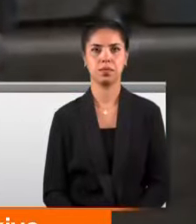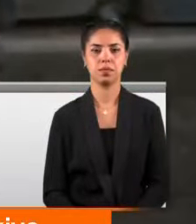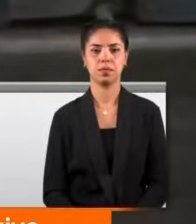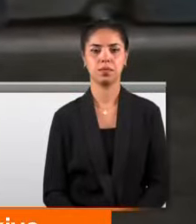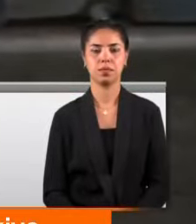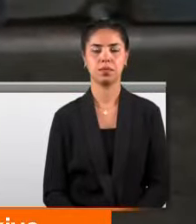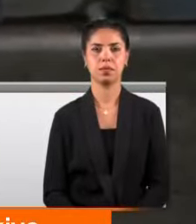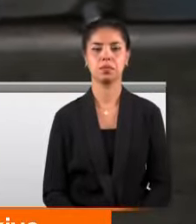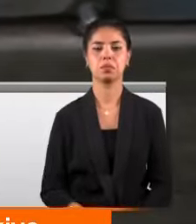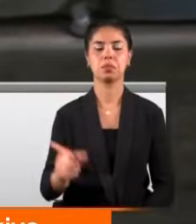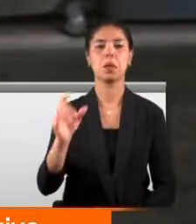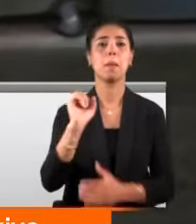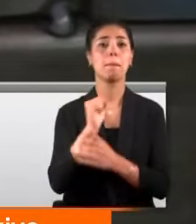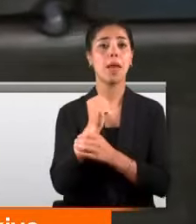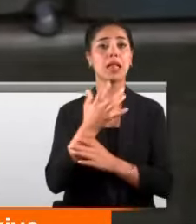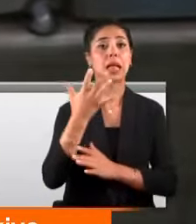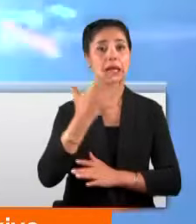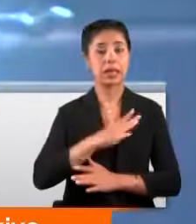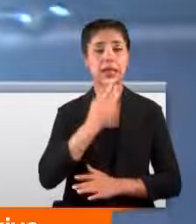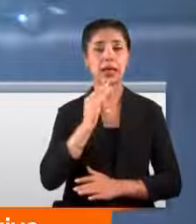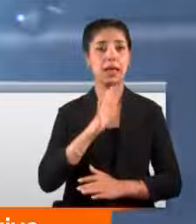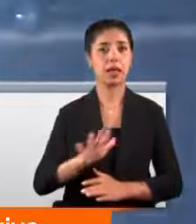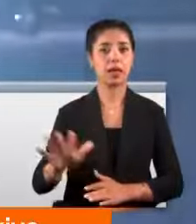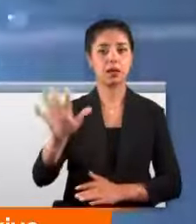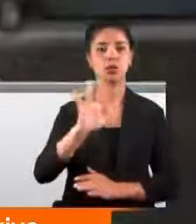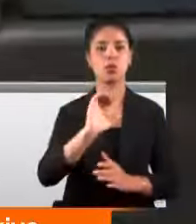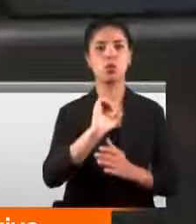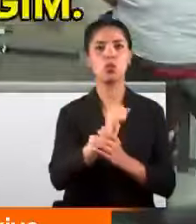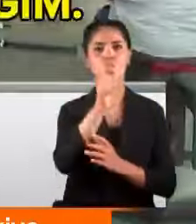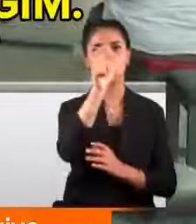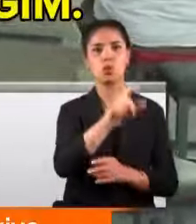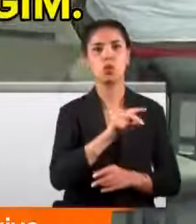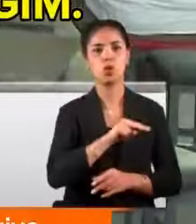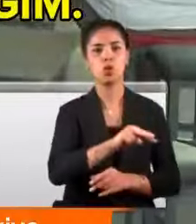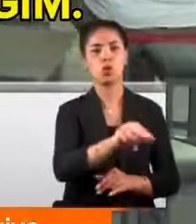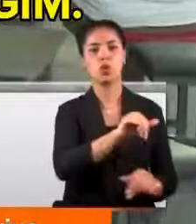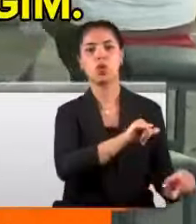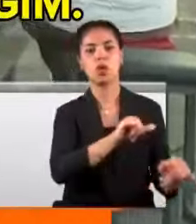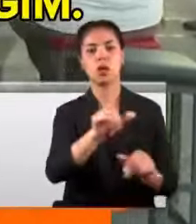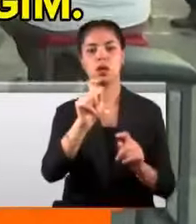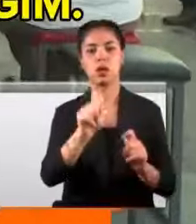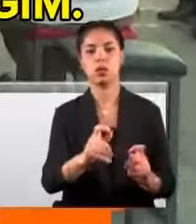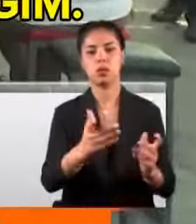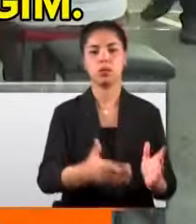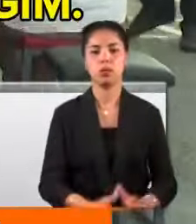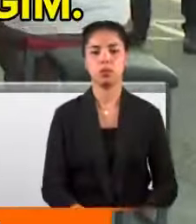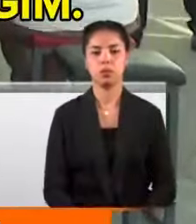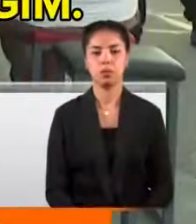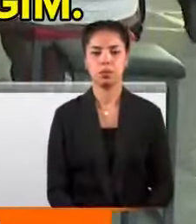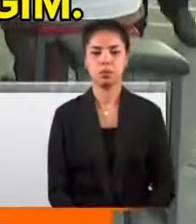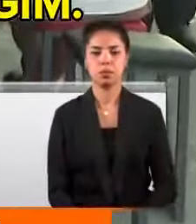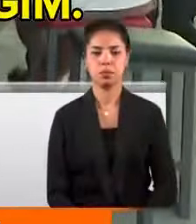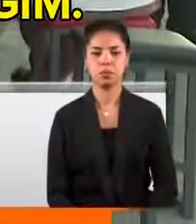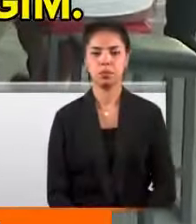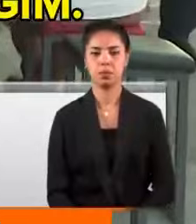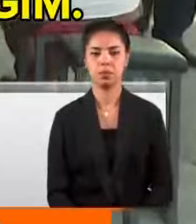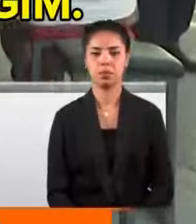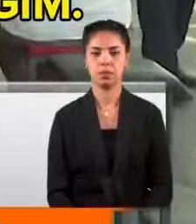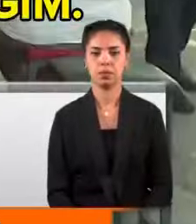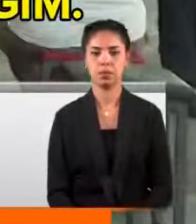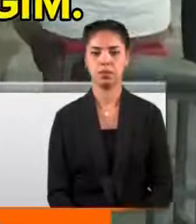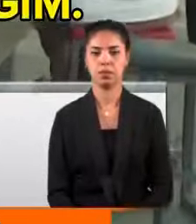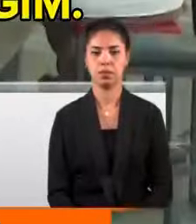Koluna altın bilezik takmak isteyen gençlerse ustaların izinden gidiyor. Çırağım abla yan tarafta berberde. 40 yıldır ustam devam ettiriyor.